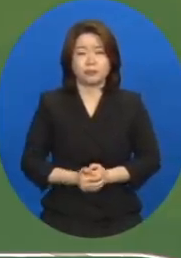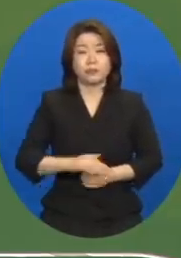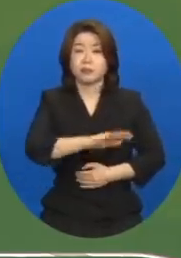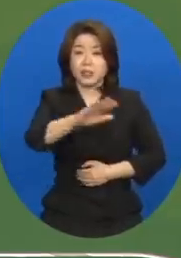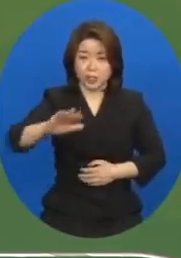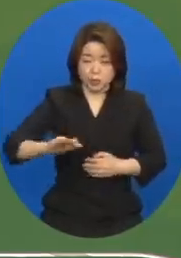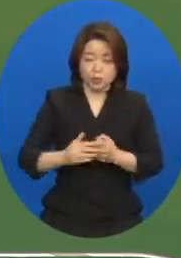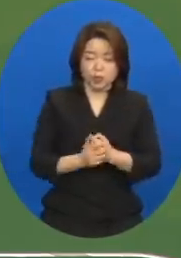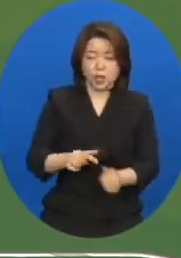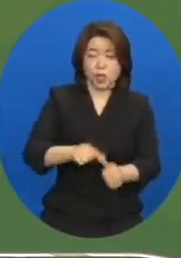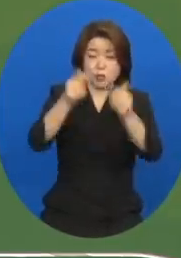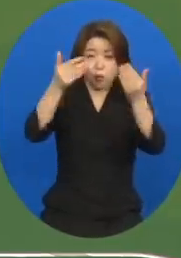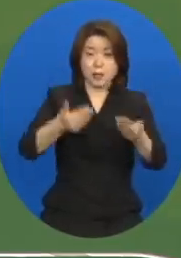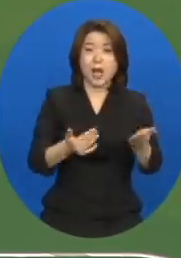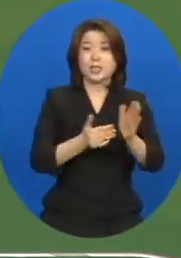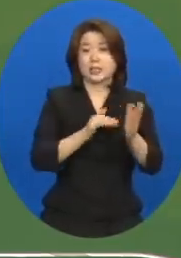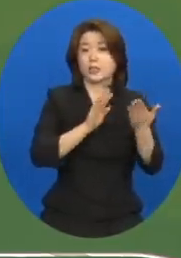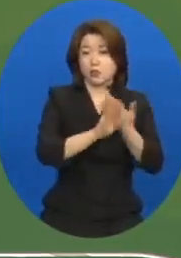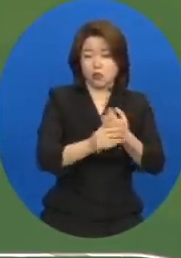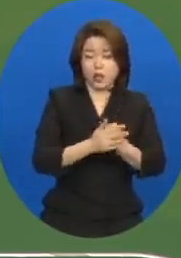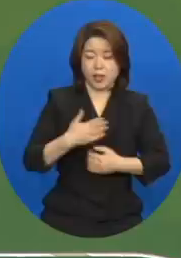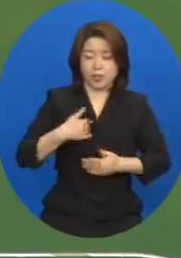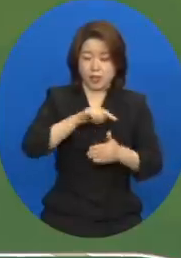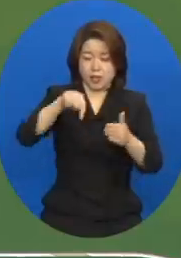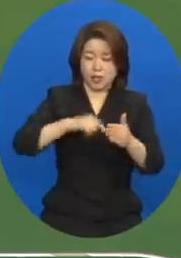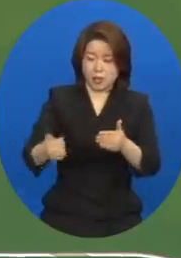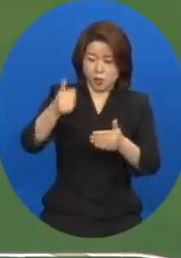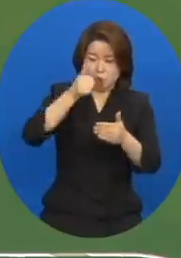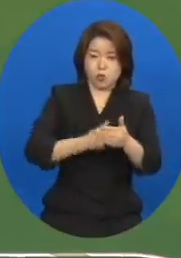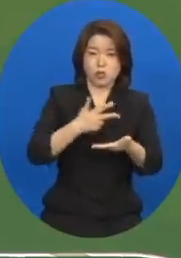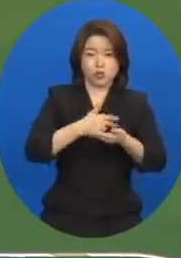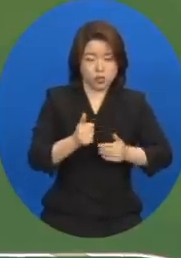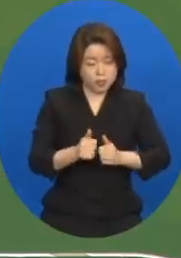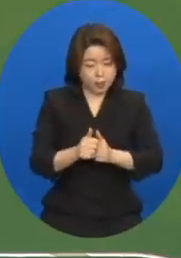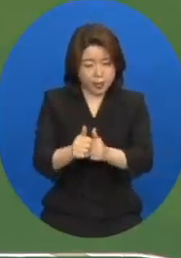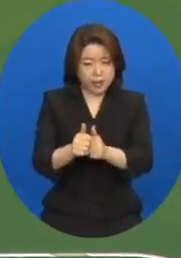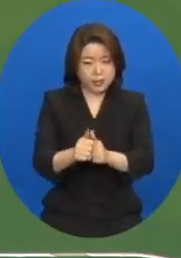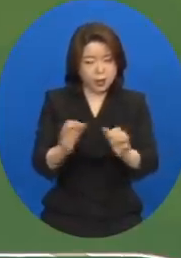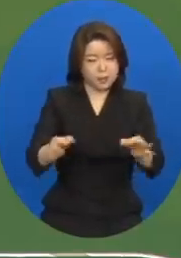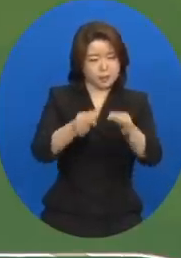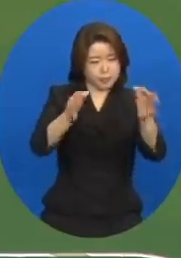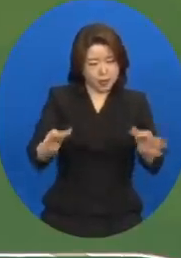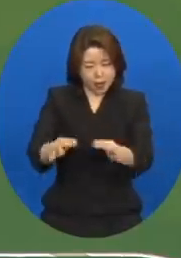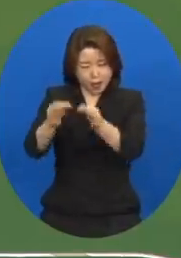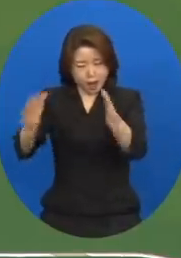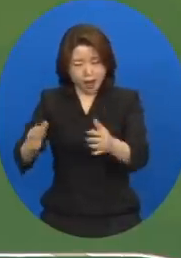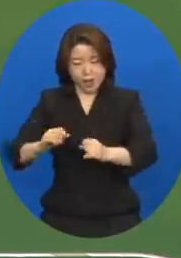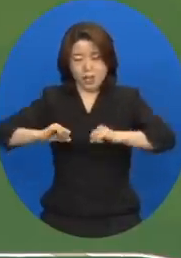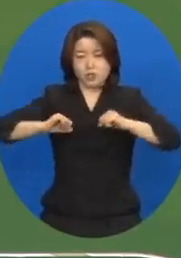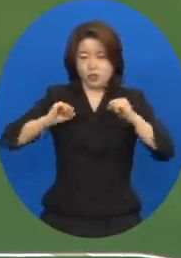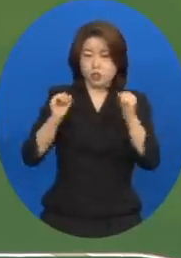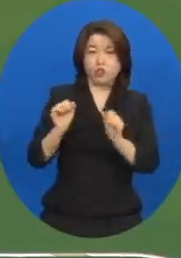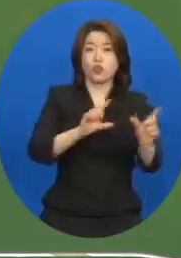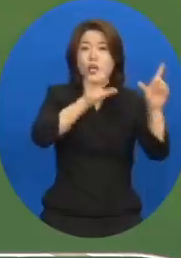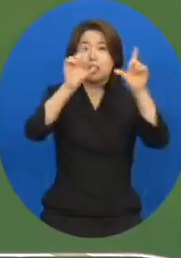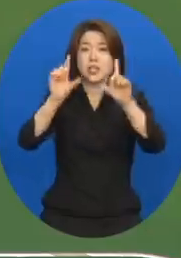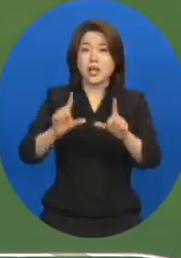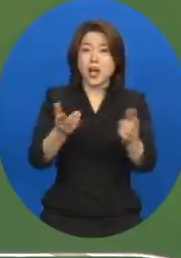우리가 구원받고 난 다음에 우리 안에 오신 주님을 따라서 우리가 매 순간 순종의 삶을 살아가는